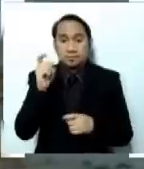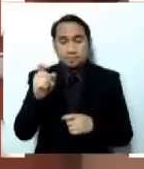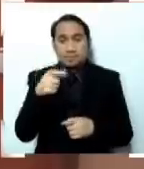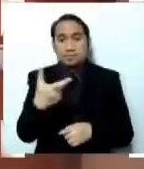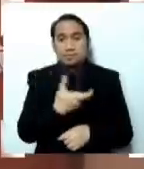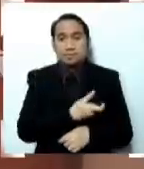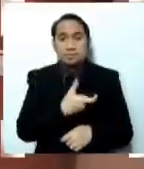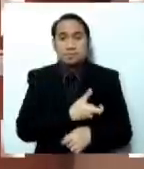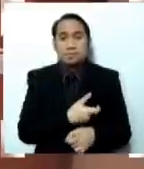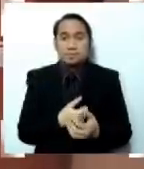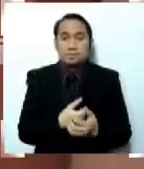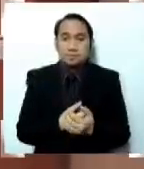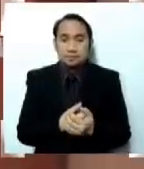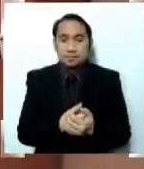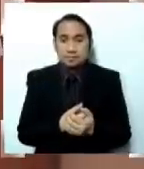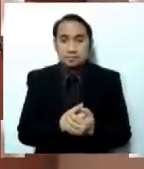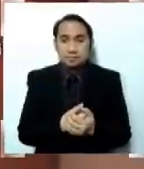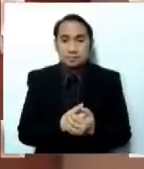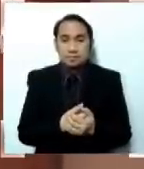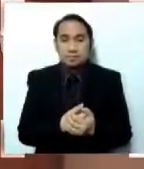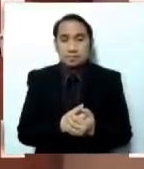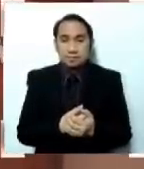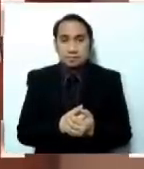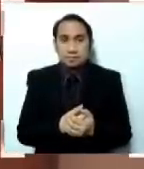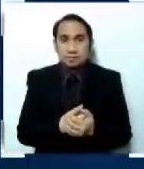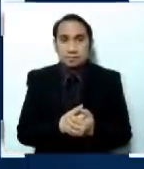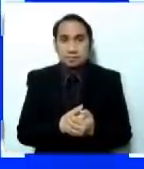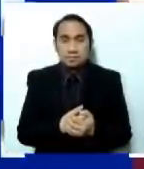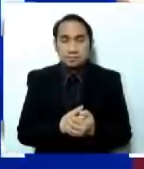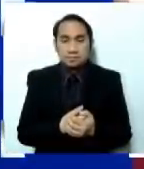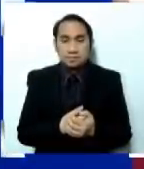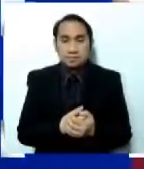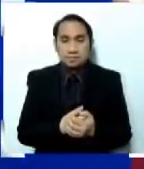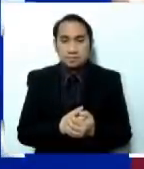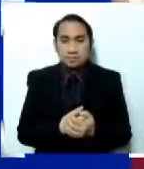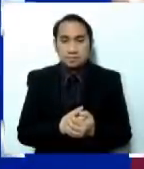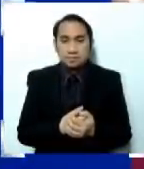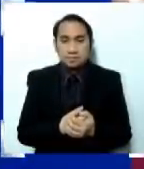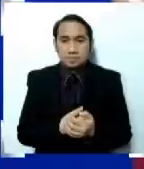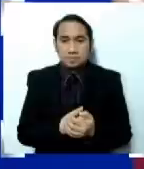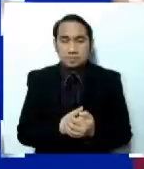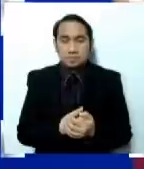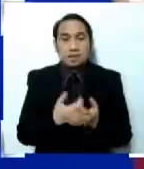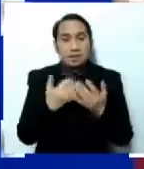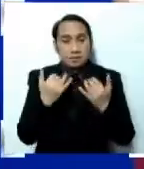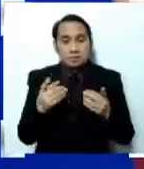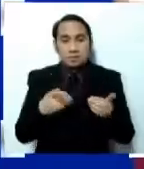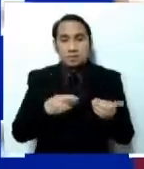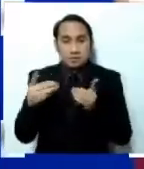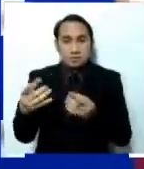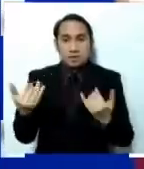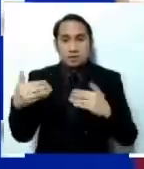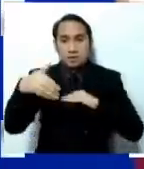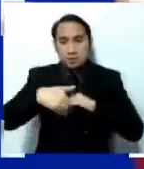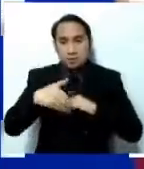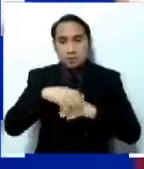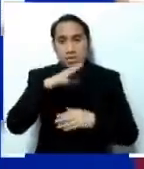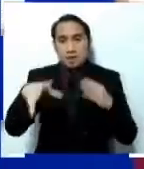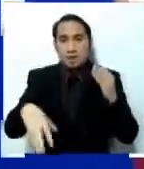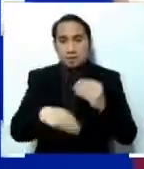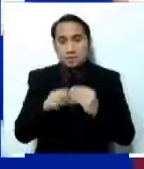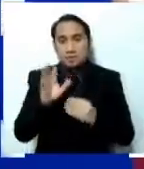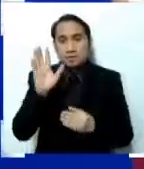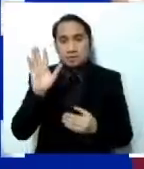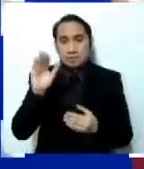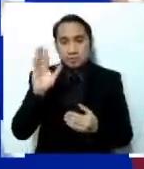pagbabakuna. Ako si Mariz Umali, ang inyong saksi. At na-deliver na po ngayong gabi ang karagdagang 15,000